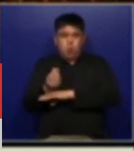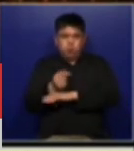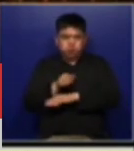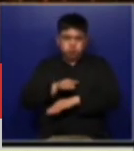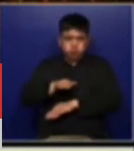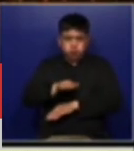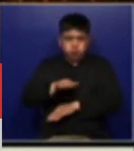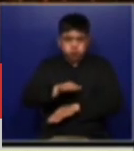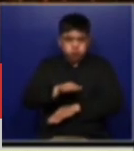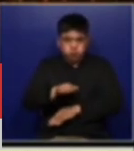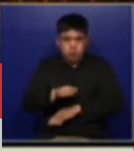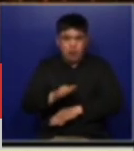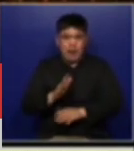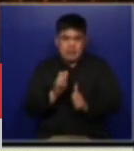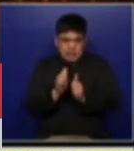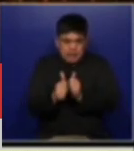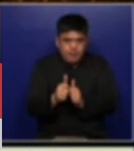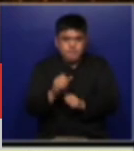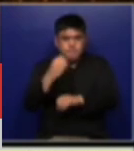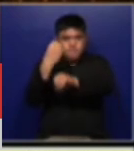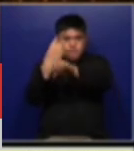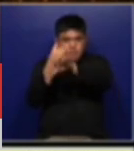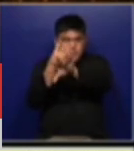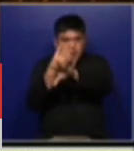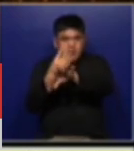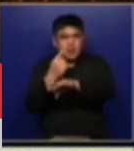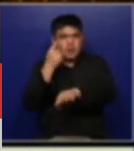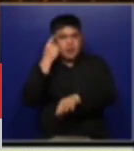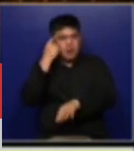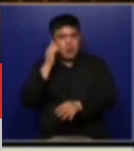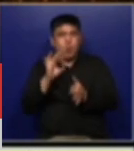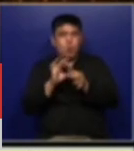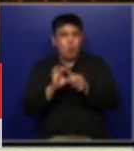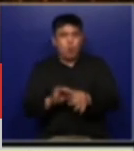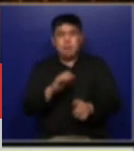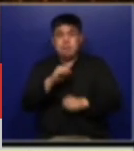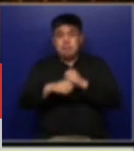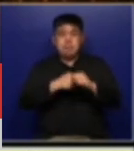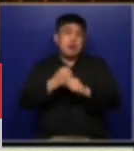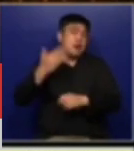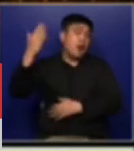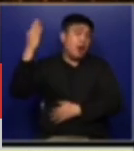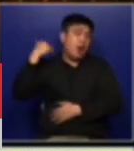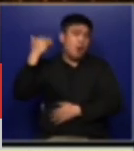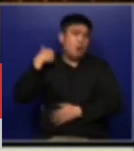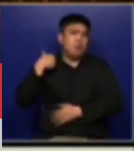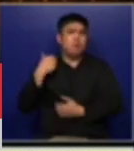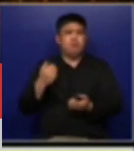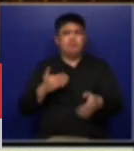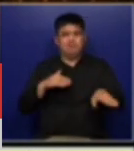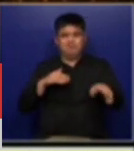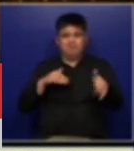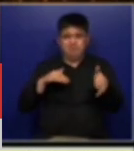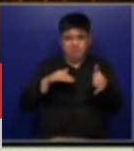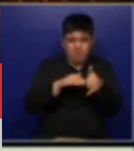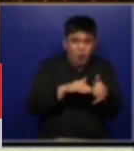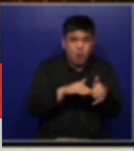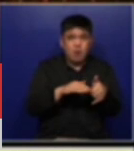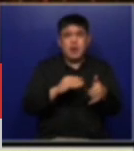เพื่อให้ทันไฟสัญญาณจราจรท่านประธานคะเมื่อปีที่ผ่านมาก็เกิดอุบัติเหตุขึ้